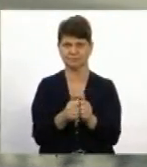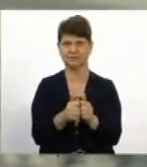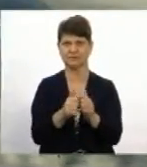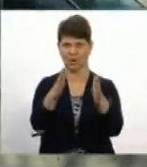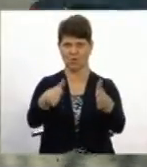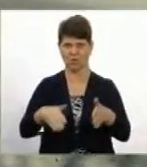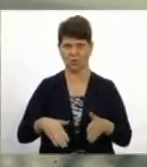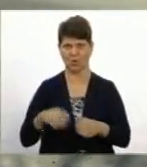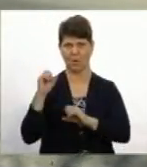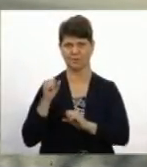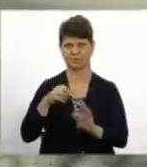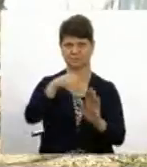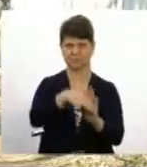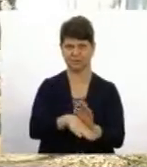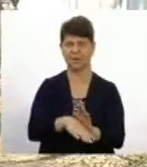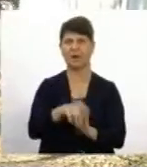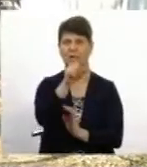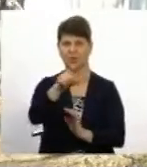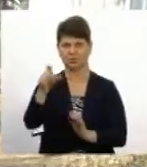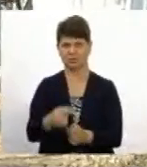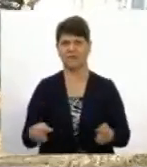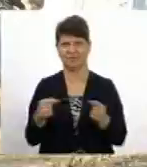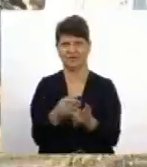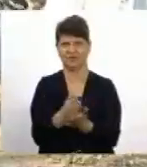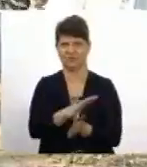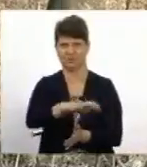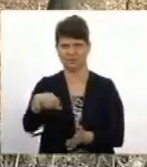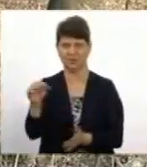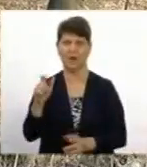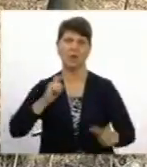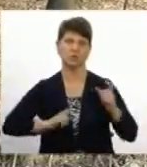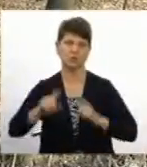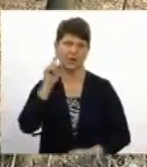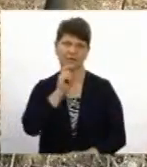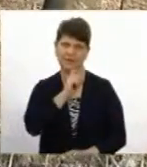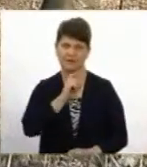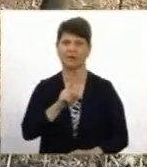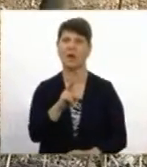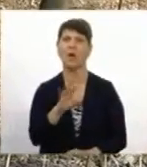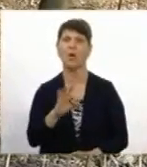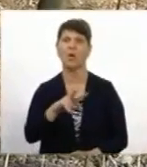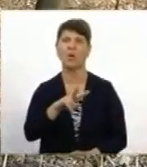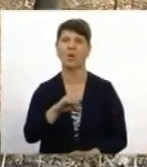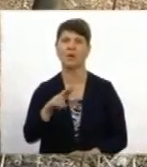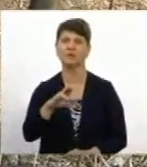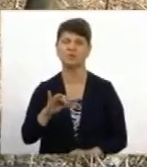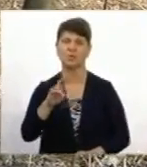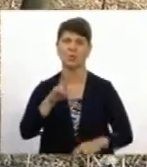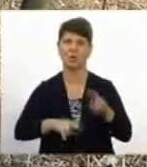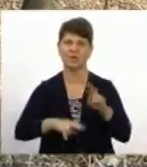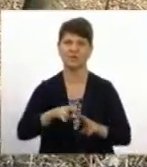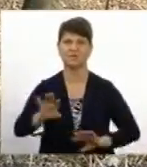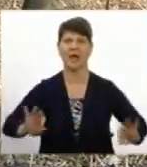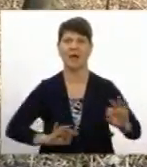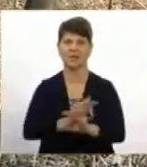дороги в мішечку, його підберуть відповідні служби. Студенти Вінницького коледжу будівництва та архітектури прибирають